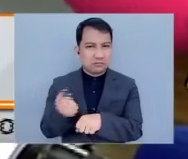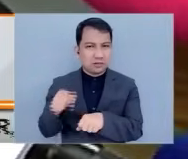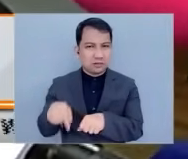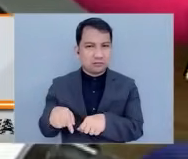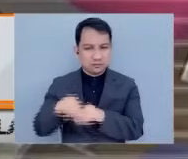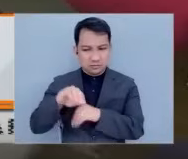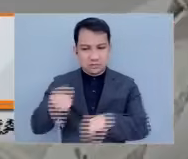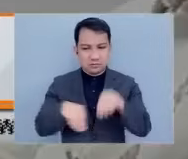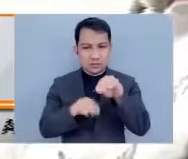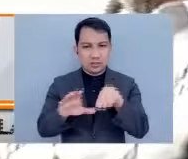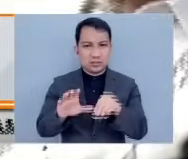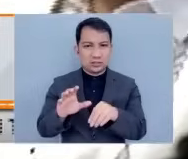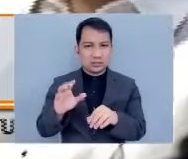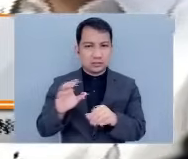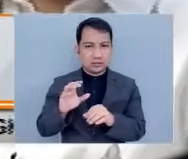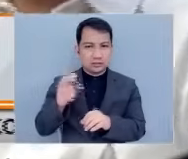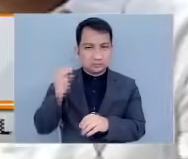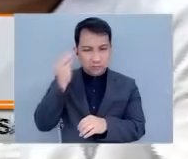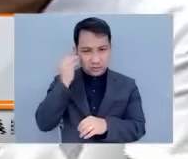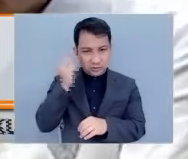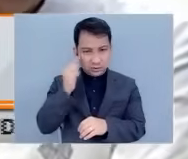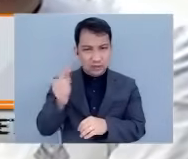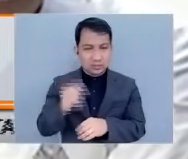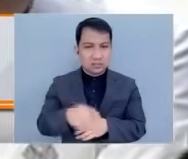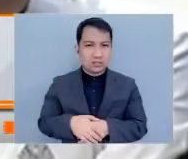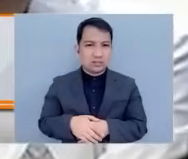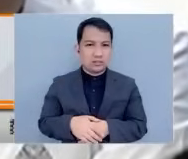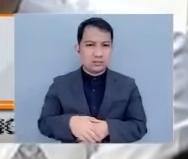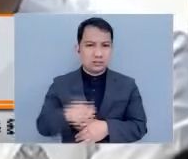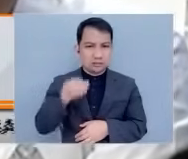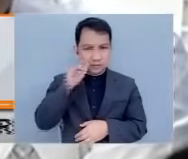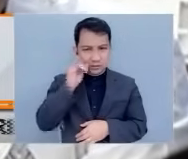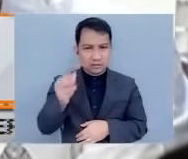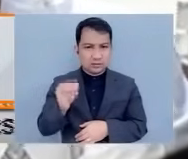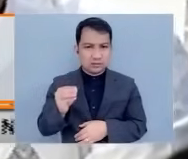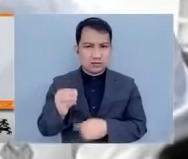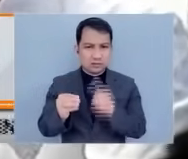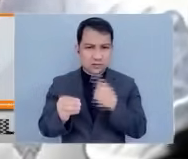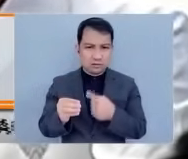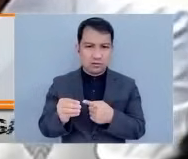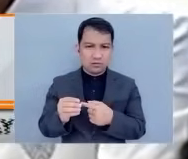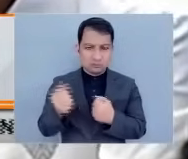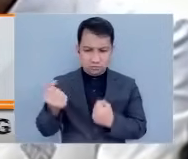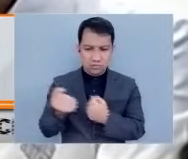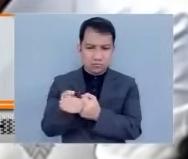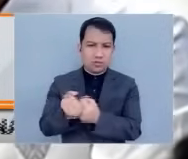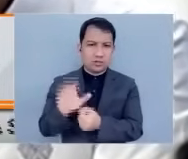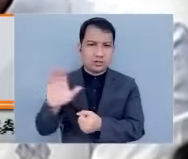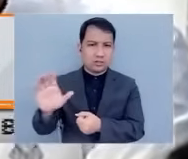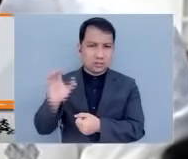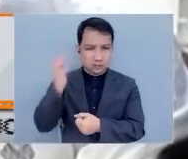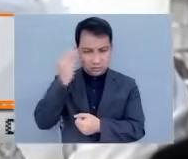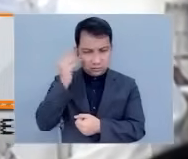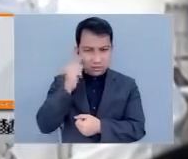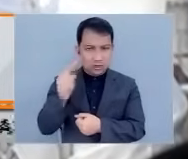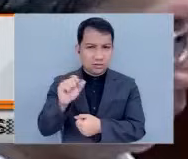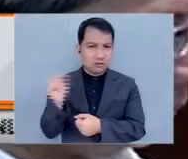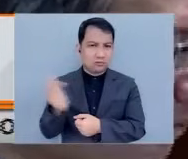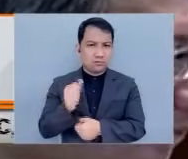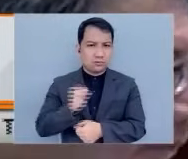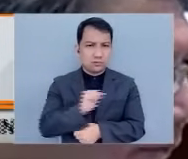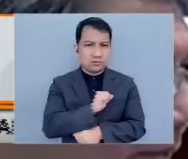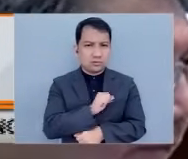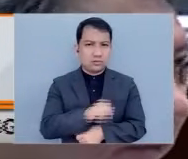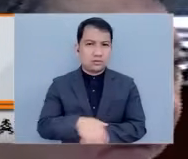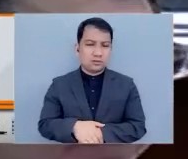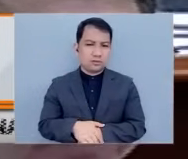President Migsubiri. Senator Amy Marcos naman, iginiit na buurin ang suporta niya at ng ibang senador kay Zubiri. Wala